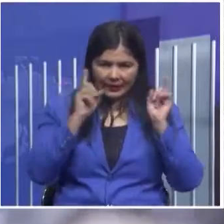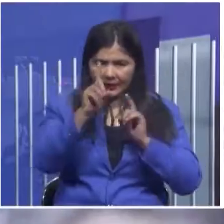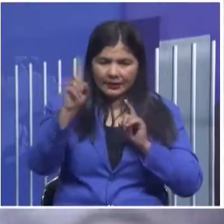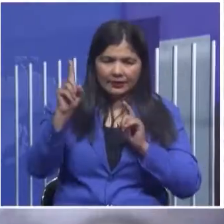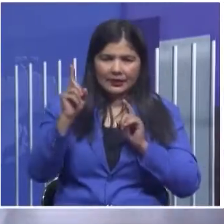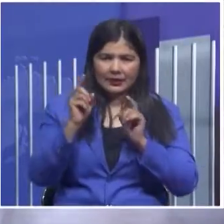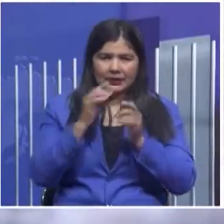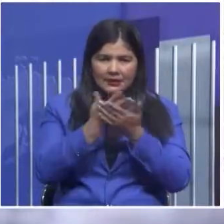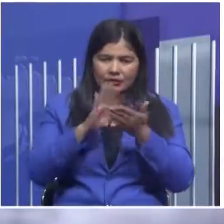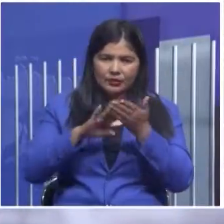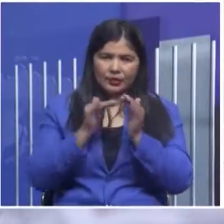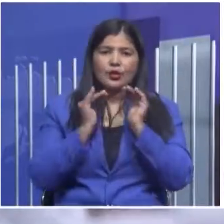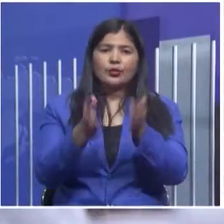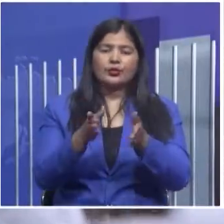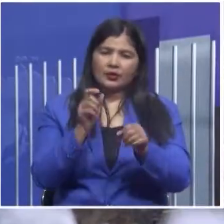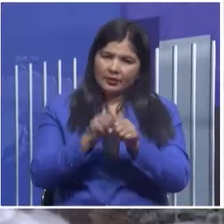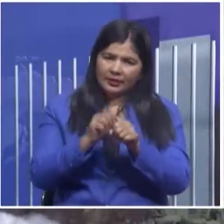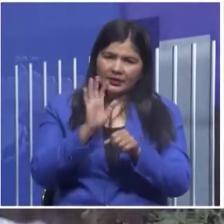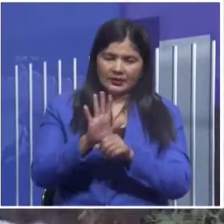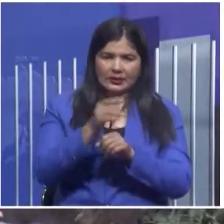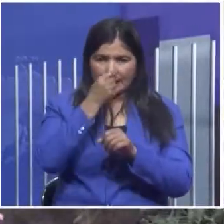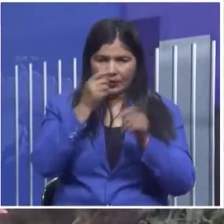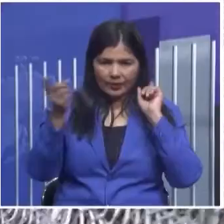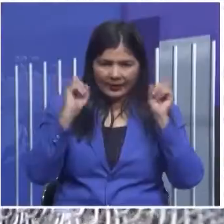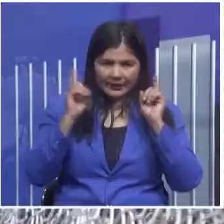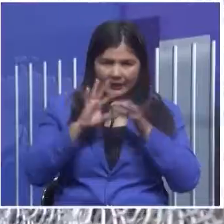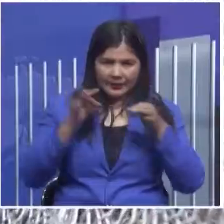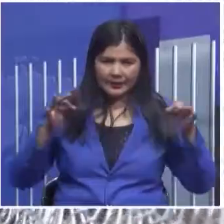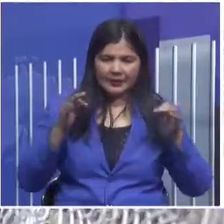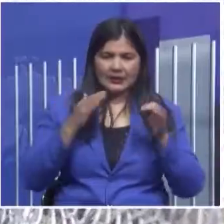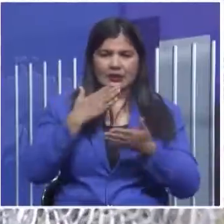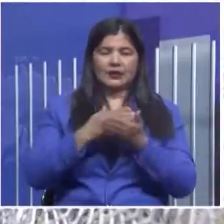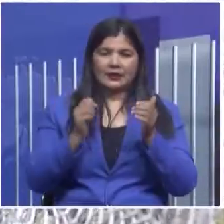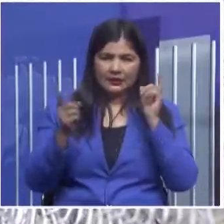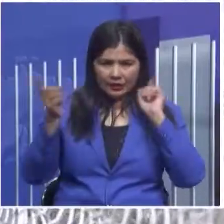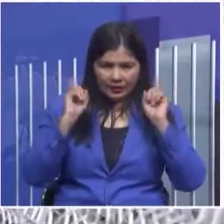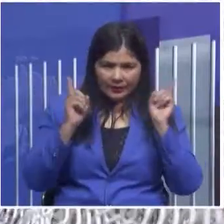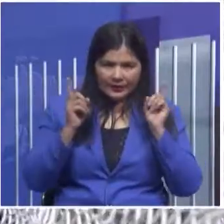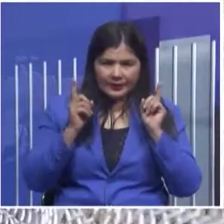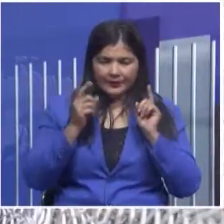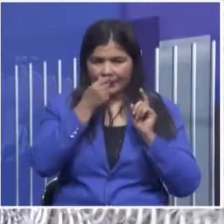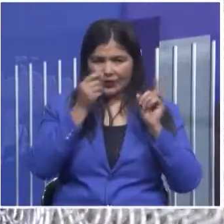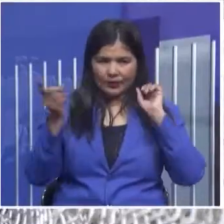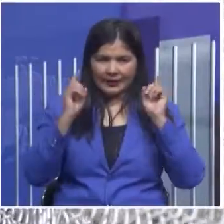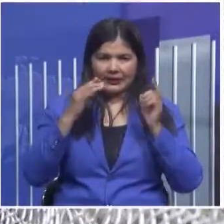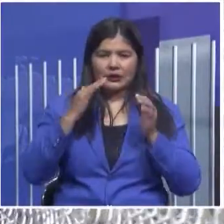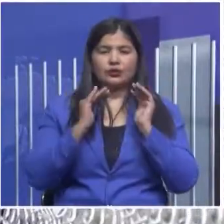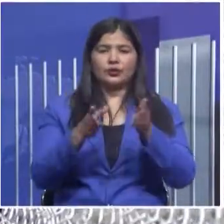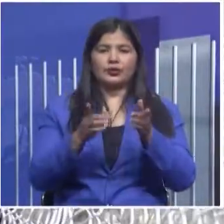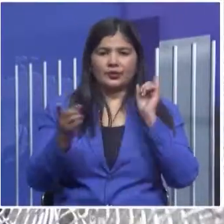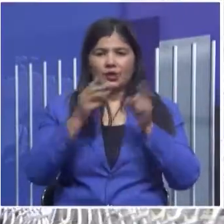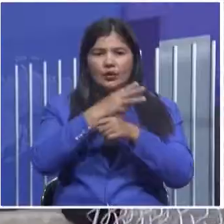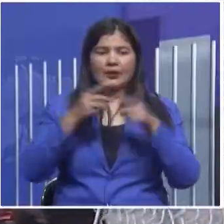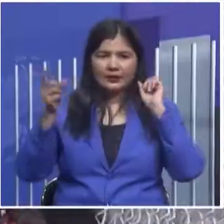एकवटा जुलुङ्गे पुल बन्दैछन्। यस्तै गडवा गाउँपालिका, राजपुर गाउँपालिका, लमे नगरपालिका, बङ्गलाचुली गाउँपालिका र तुलसीपुर उपमहानगरपालिकामा